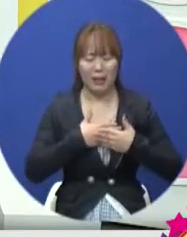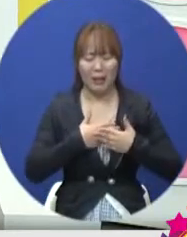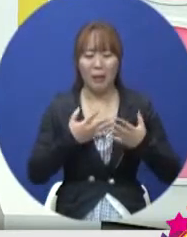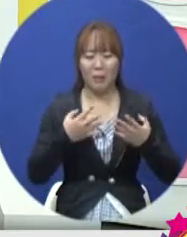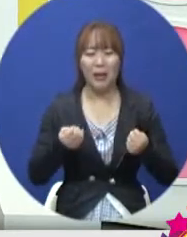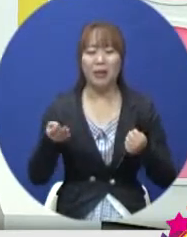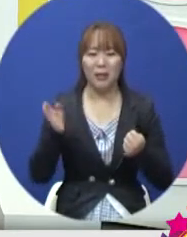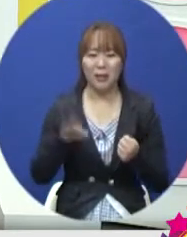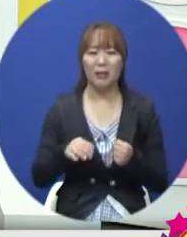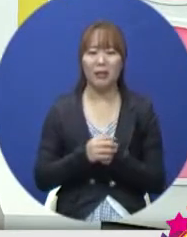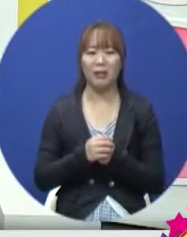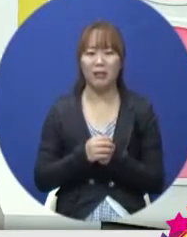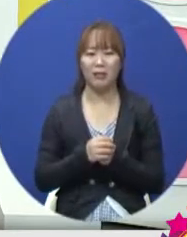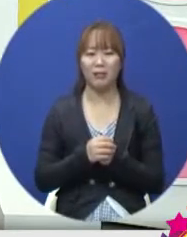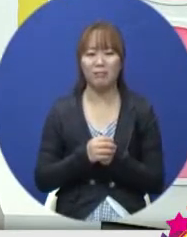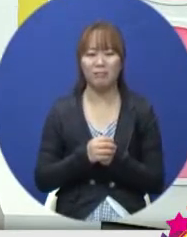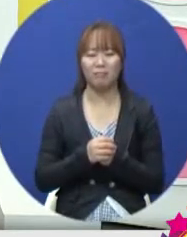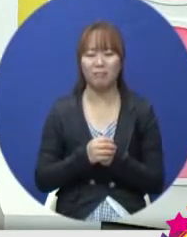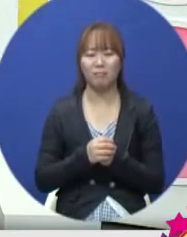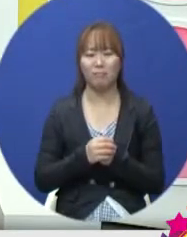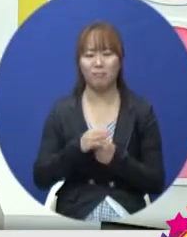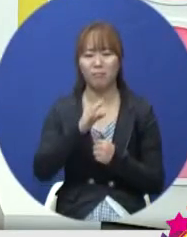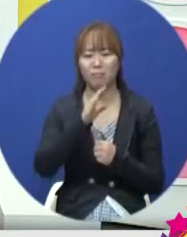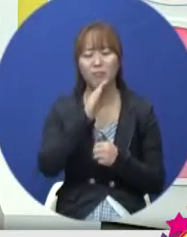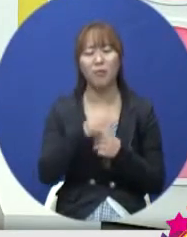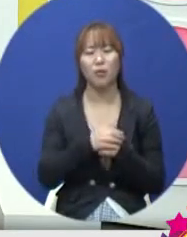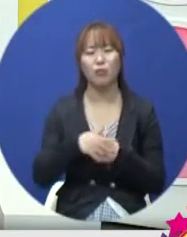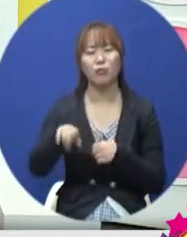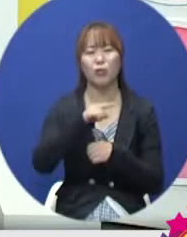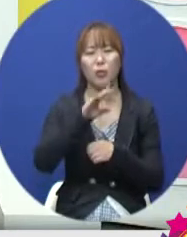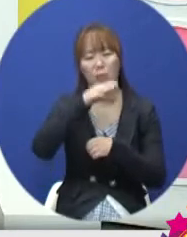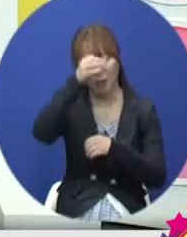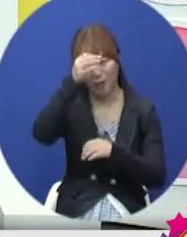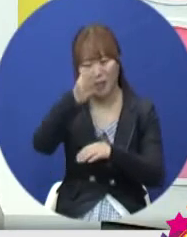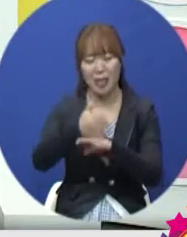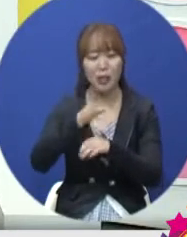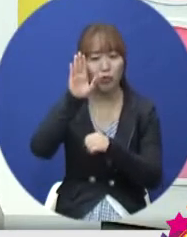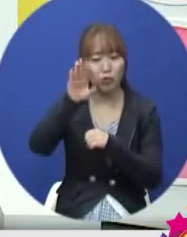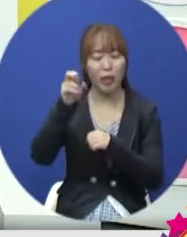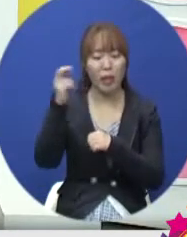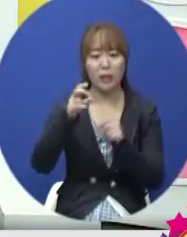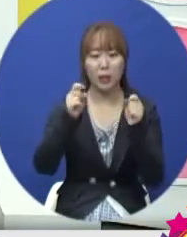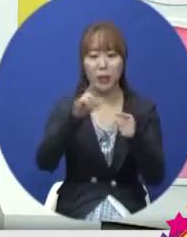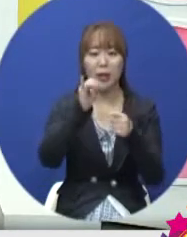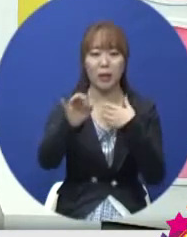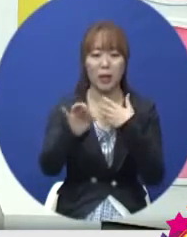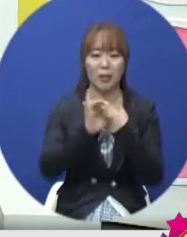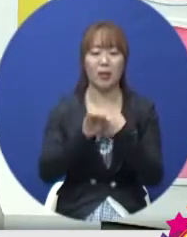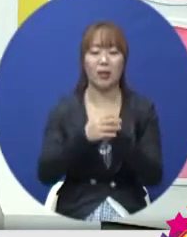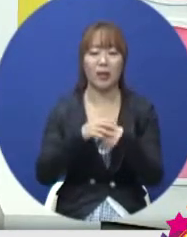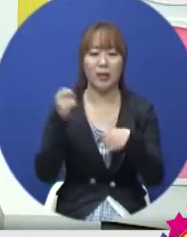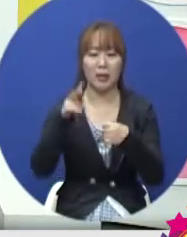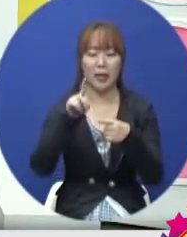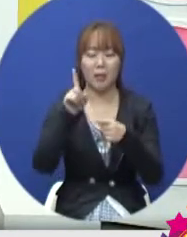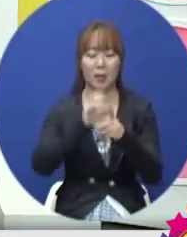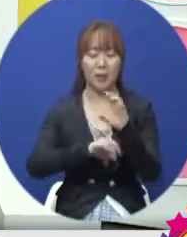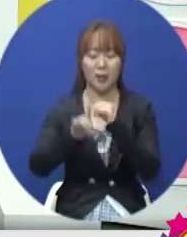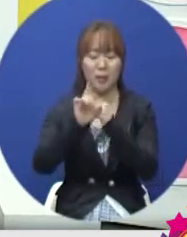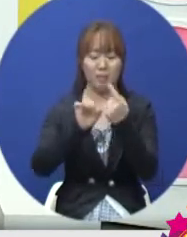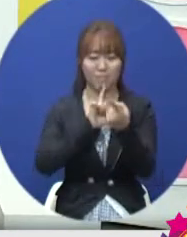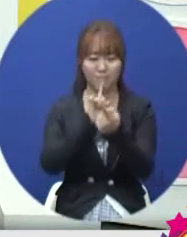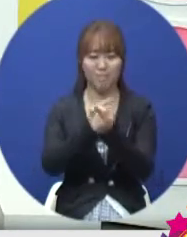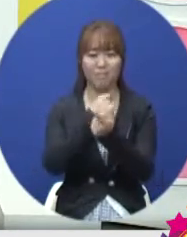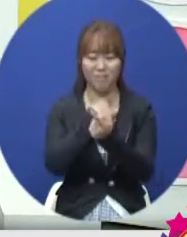텐데. 네. 참 너무너무 저희가 송구스럽습니다. 나중에 기회가 되면은 네. 꼭 다시 한번 뵐게요.